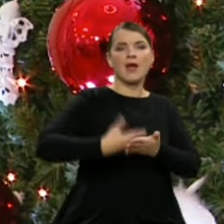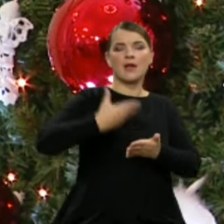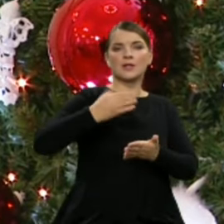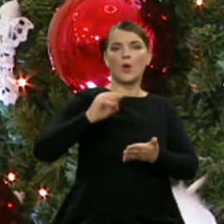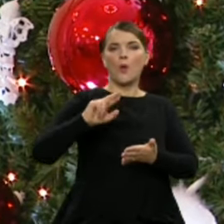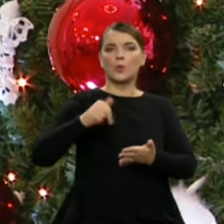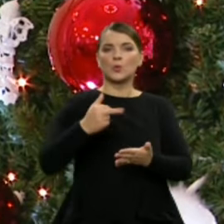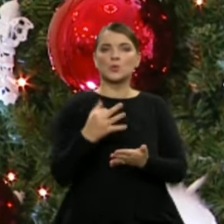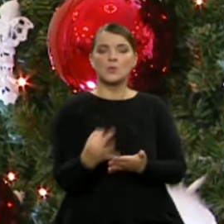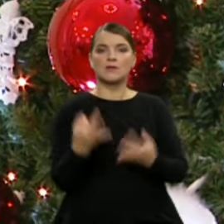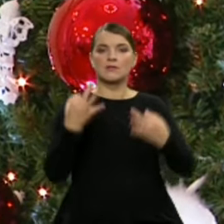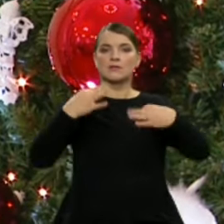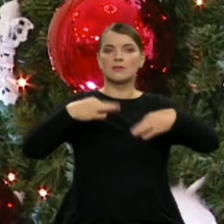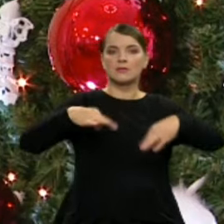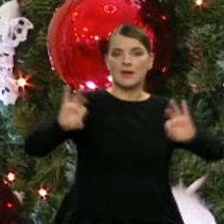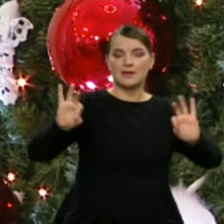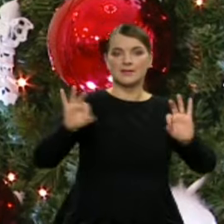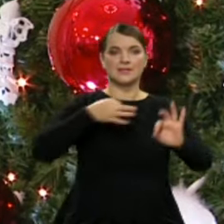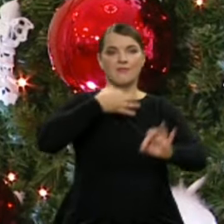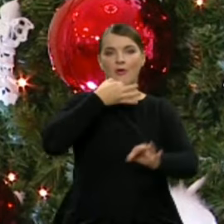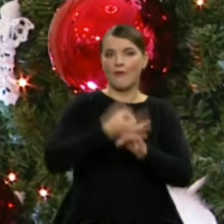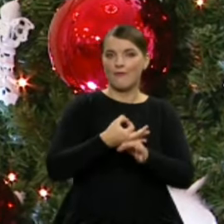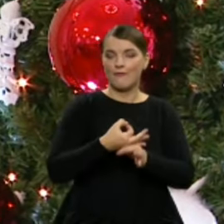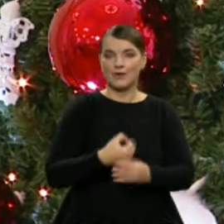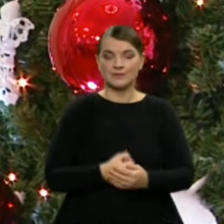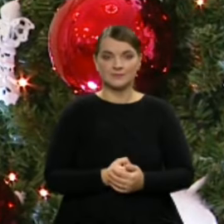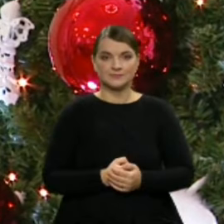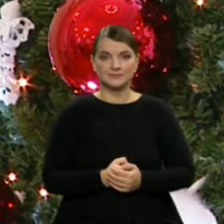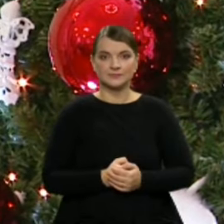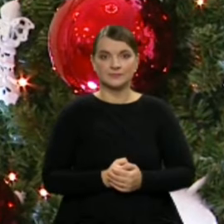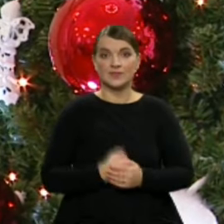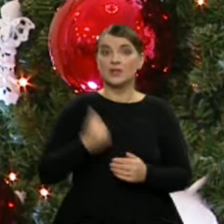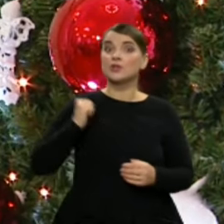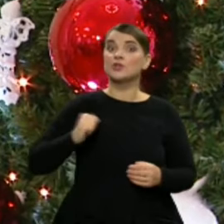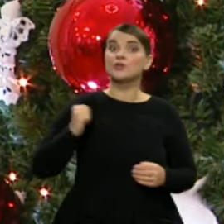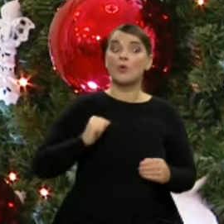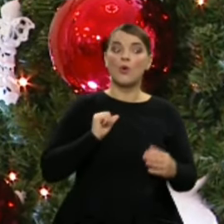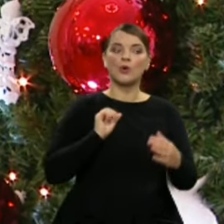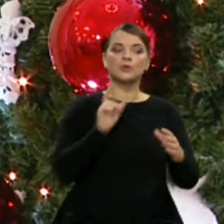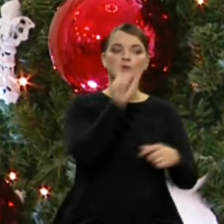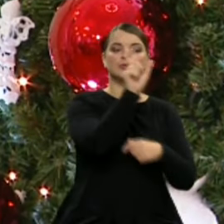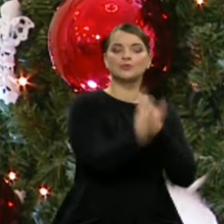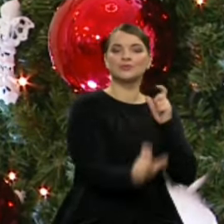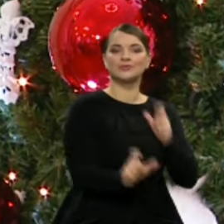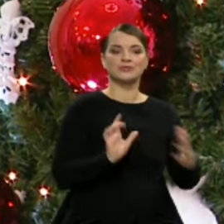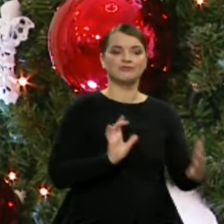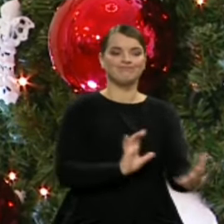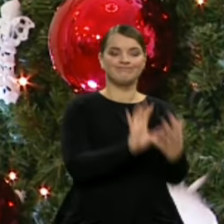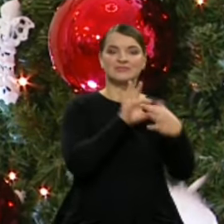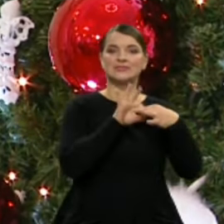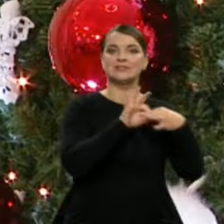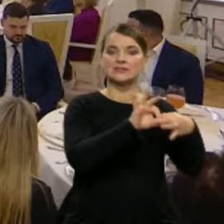orumas, laisvė ir atsakomybė. Žmonių tarpusavio santykiai,